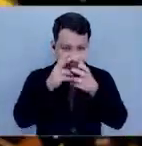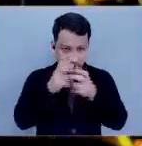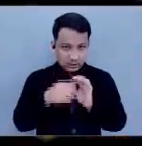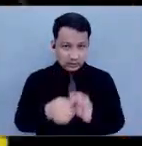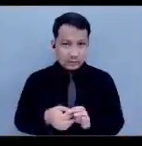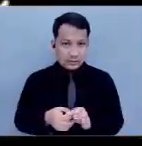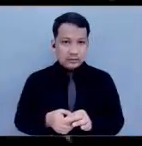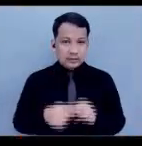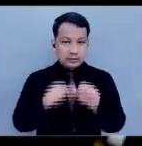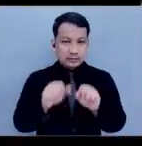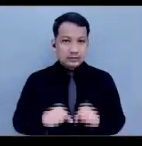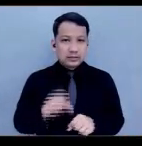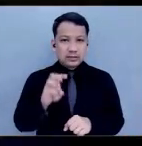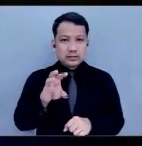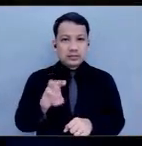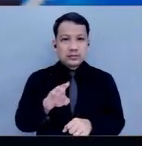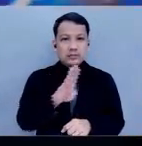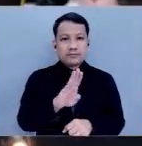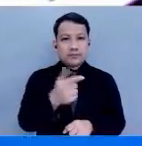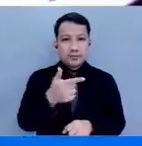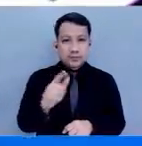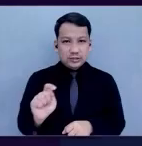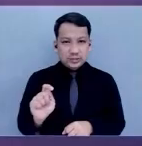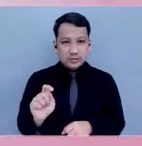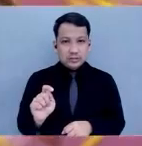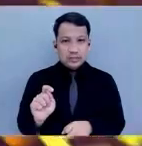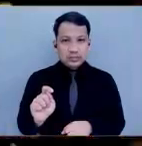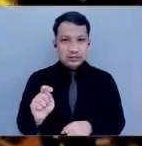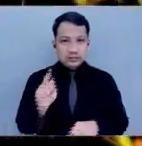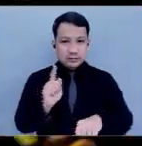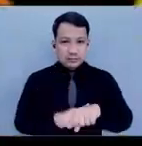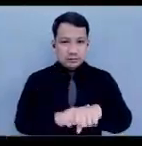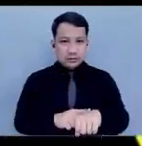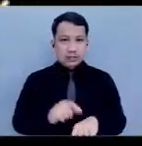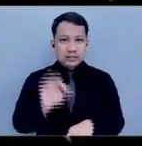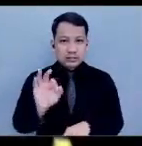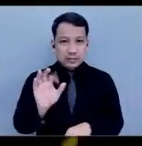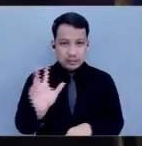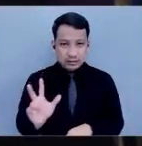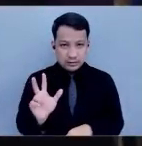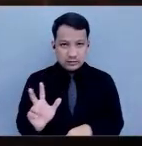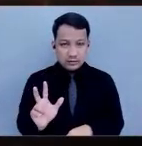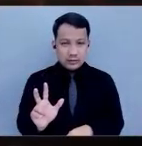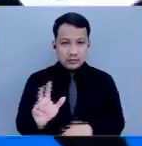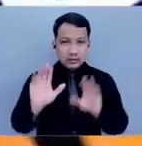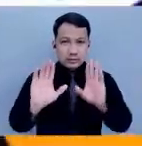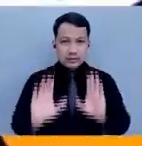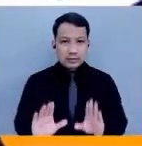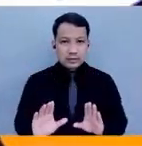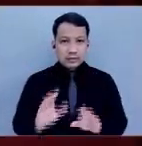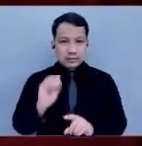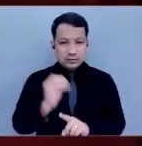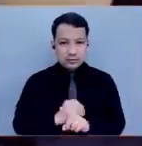season 16 ng Britain's Got Talent pagpatak ng 9:30 PM sa Linggo,